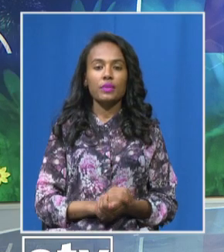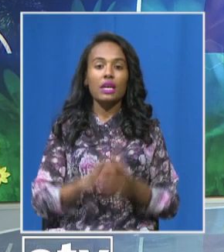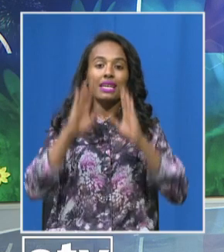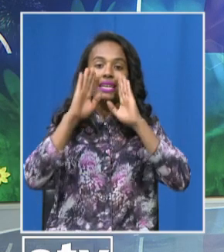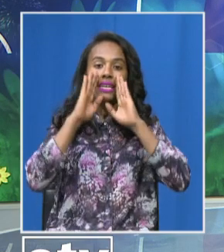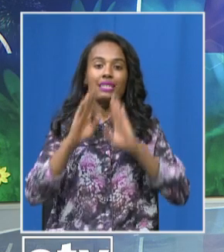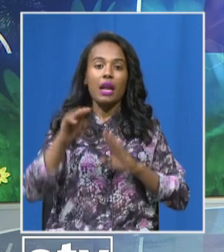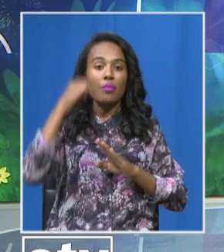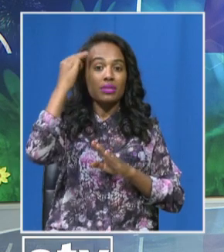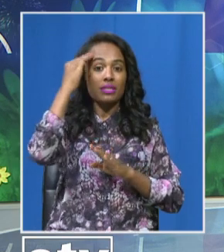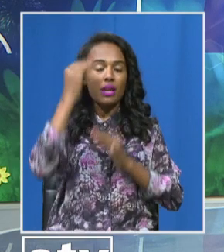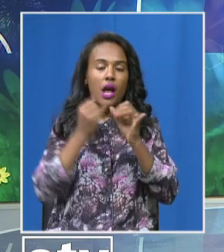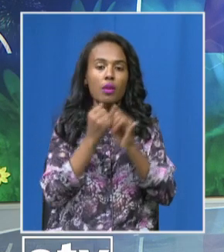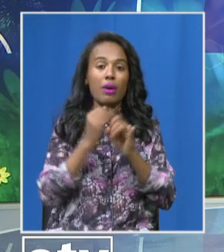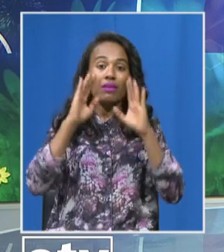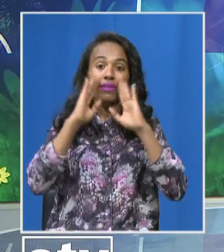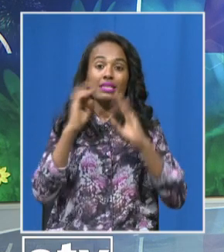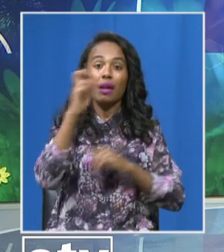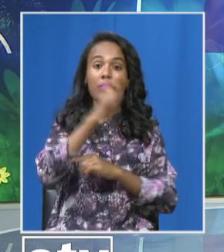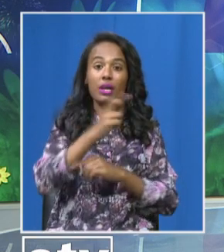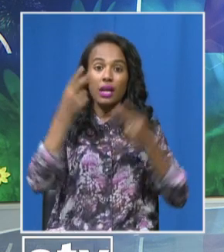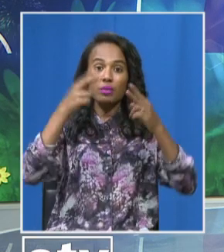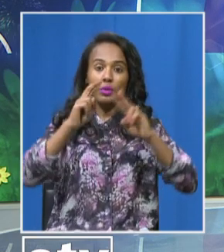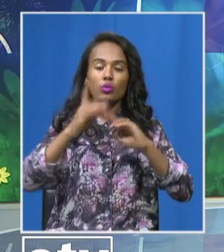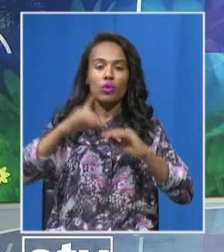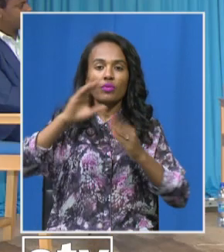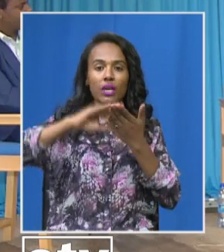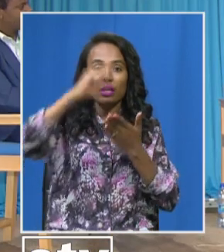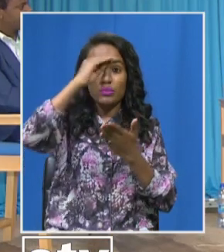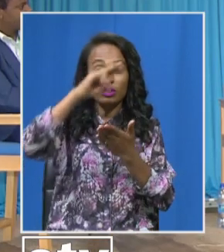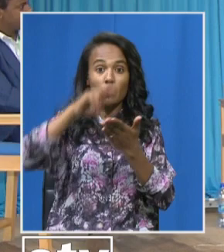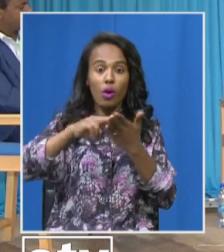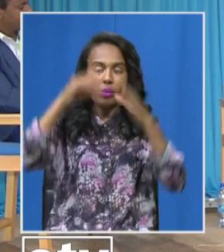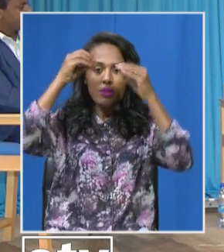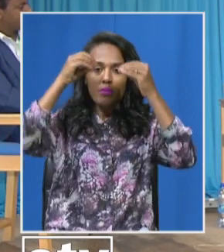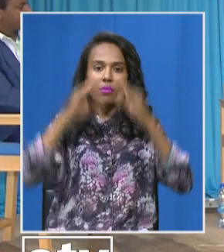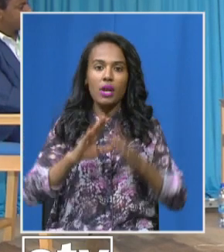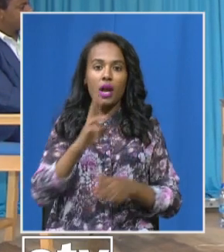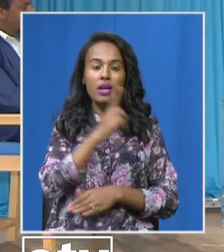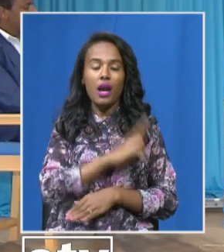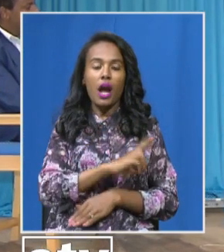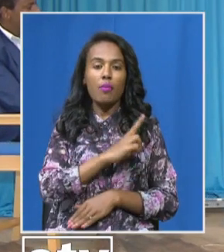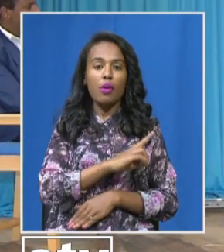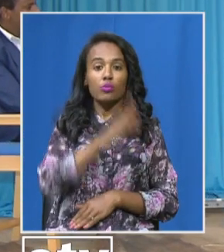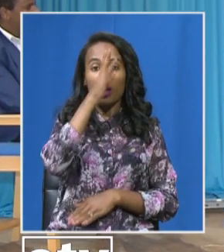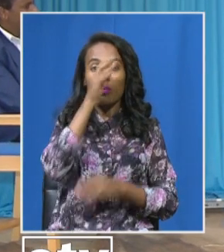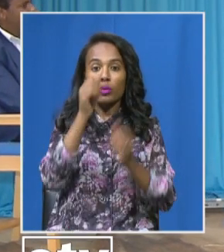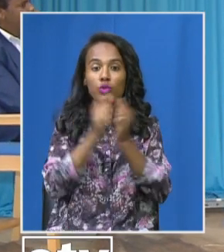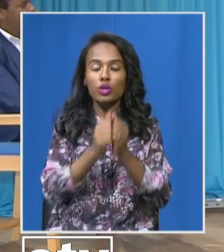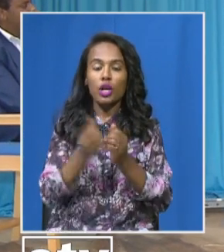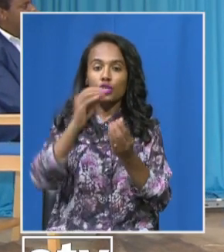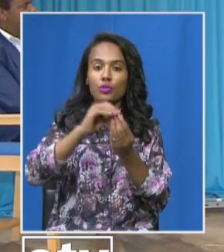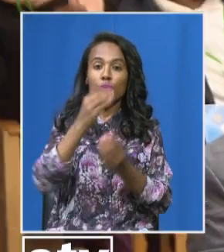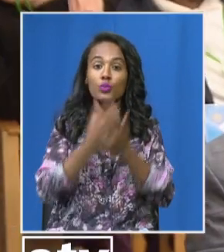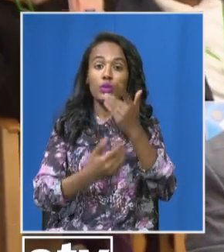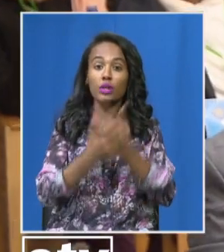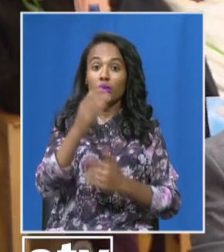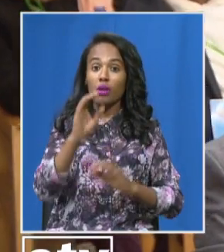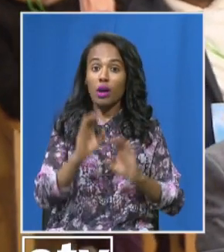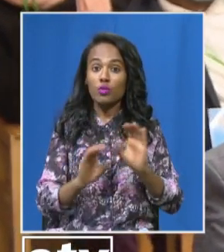የሰላም ሚኒስቴር ዓለም አቀፍ የሰላም ቀንን አስመልክቶ ከፍተኛ የትምህርት ተቋማት መምህራን ከሃይማኖት አባቶች ጋር ጭምር ውይይት